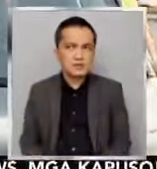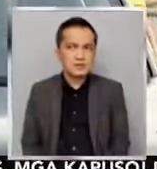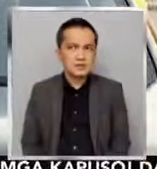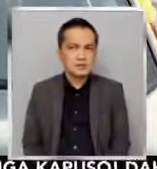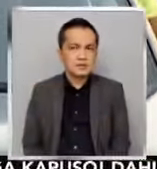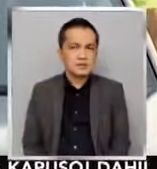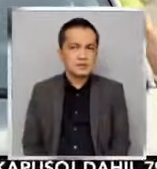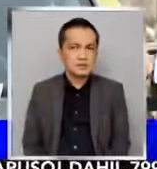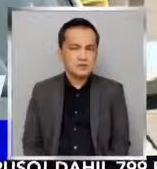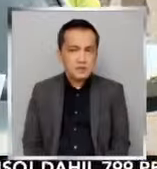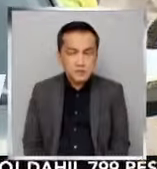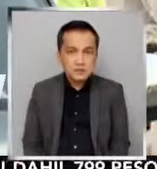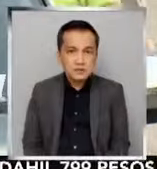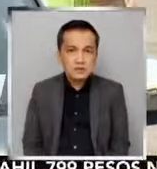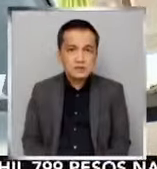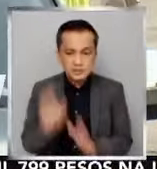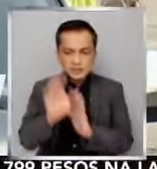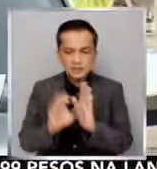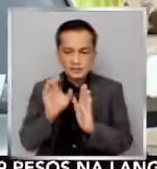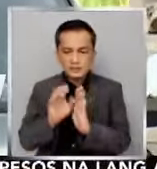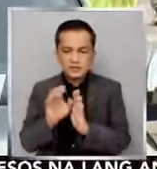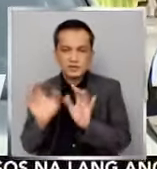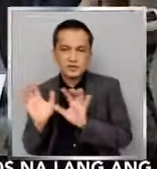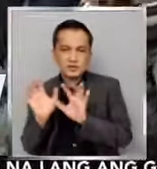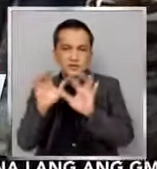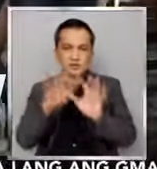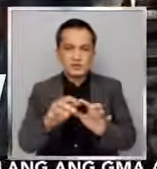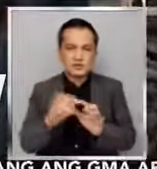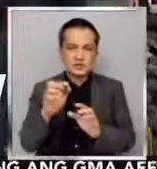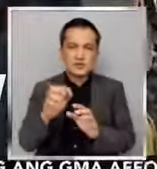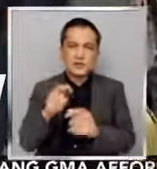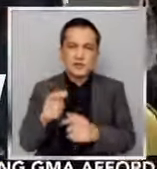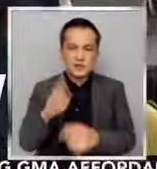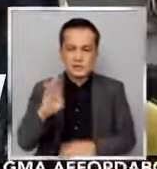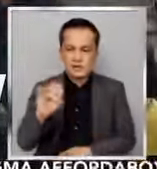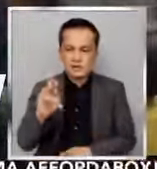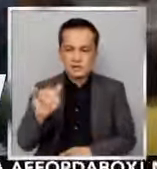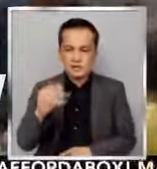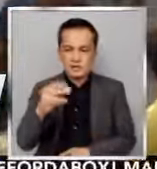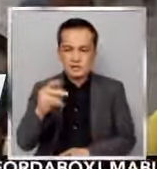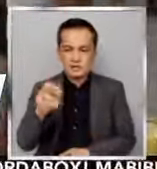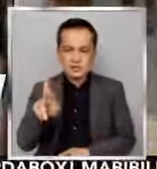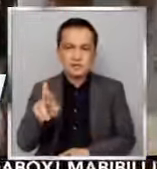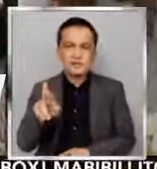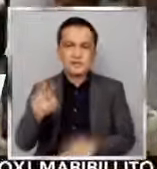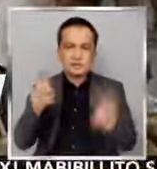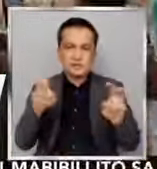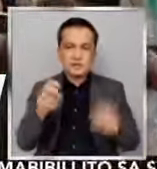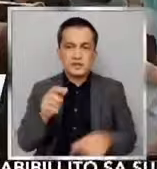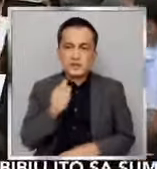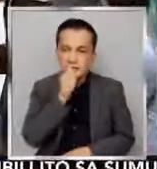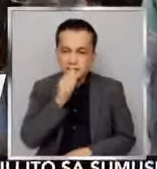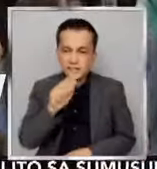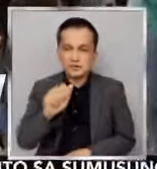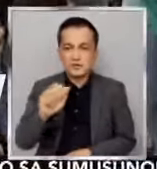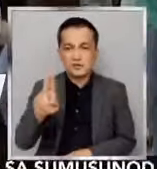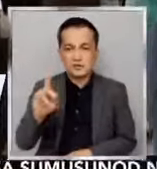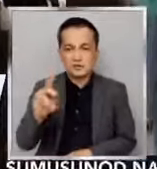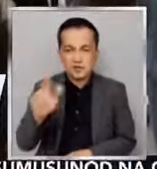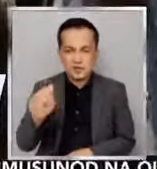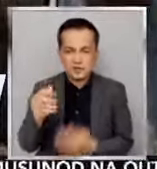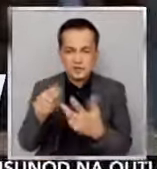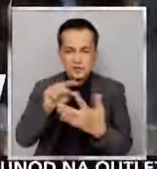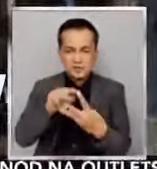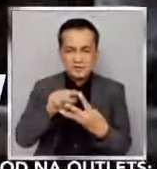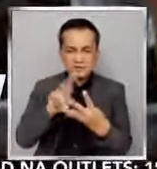In character na dumating ang mga gumaganap na bounty hunters sa Mga Lihim ni Urduha na sina Vina Brenica, Michelle D.,